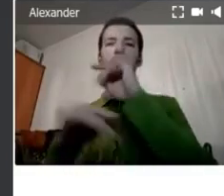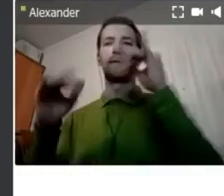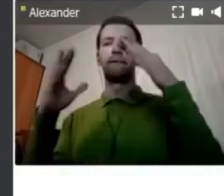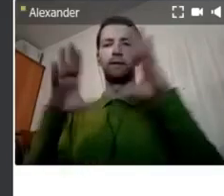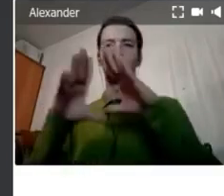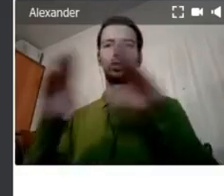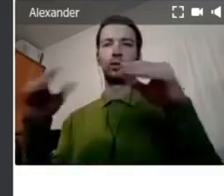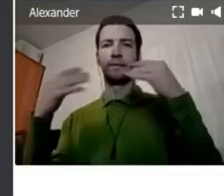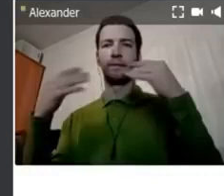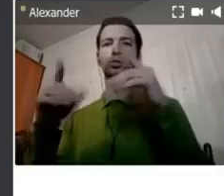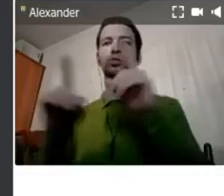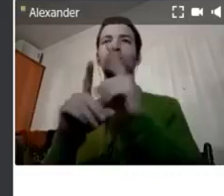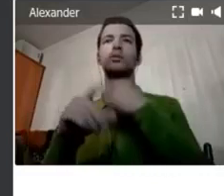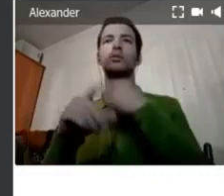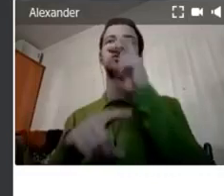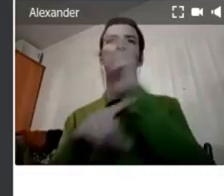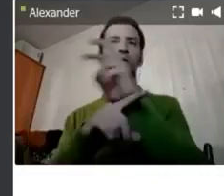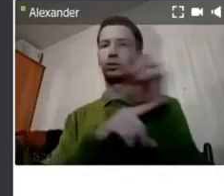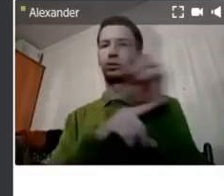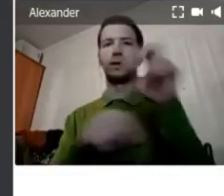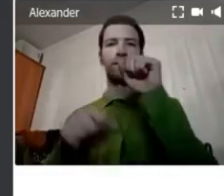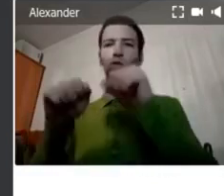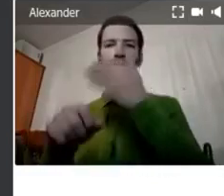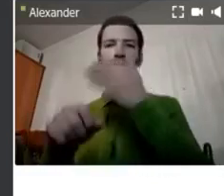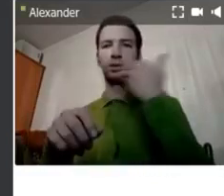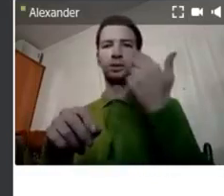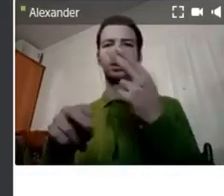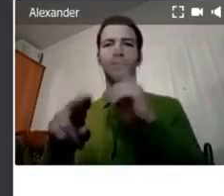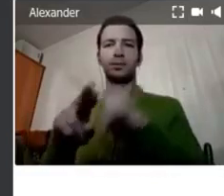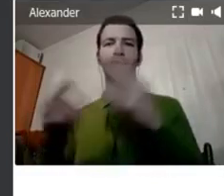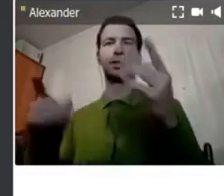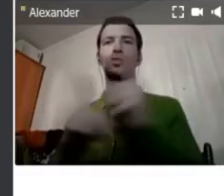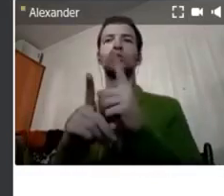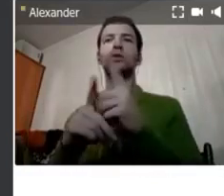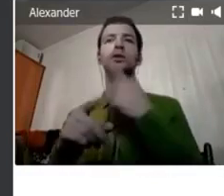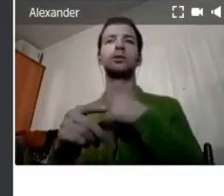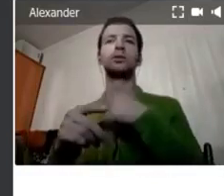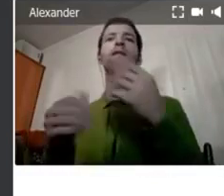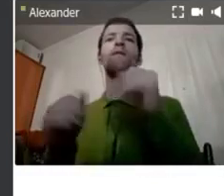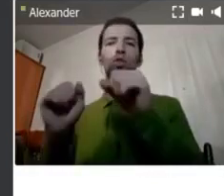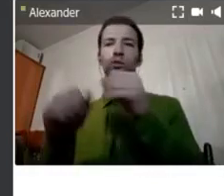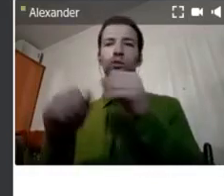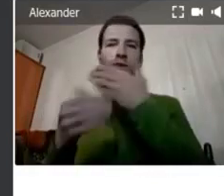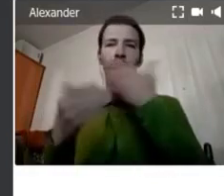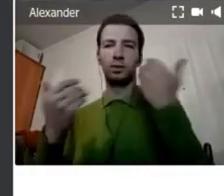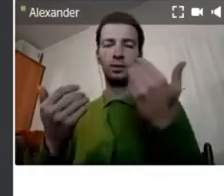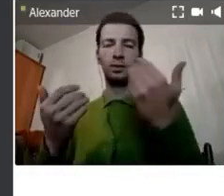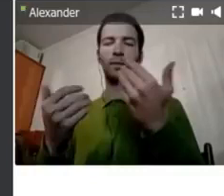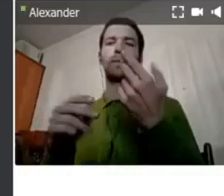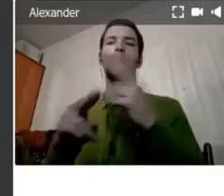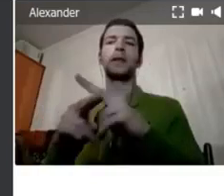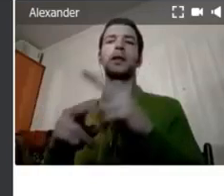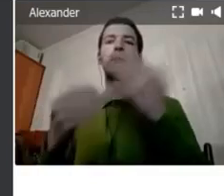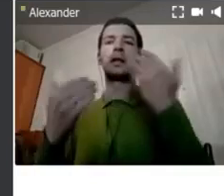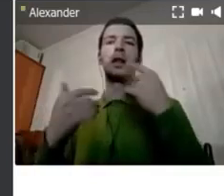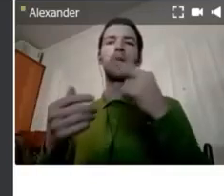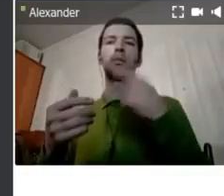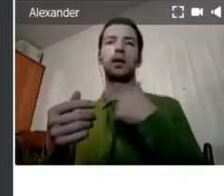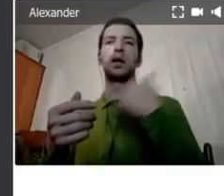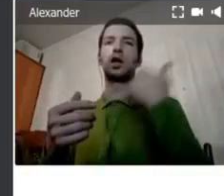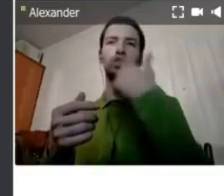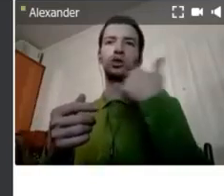Итак, первое, с чего хочется начать, с того, что Global Under Gold – это традиционный